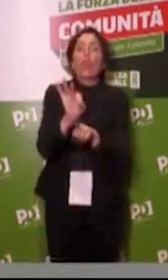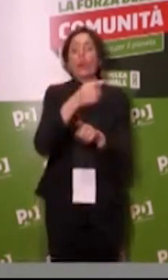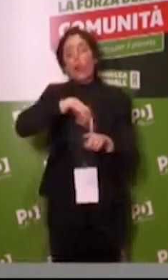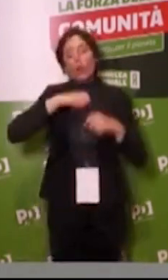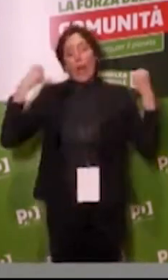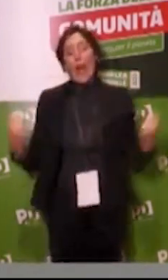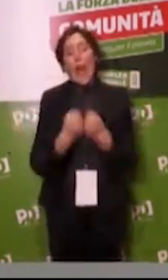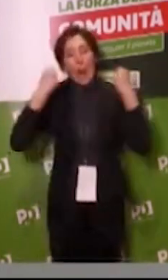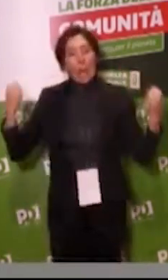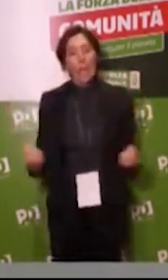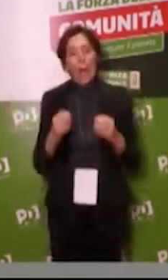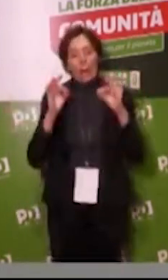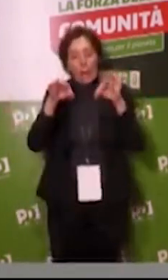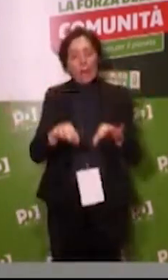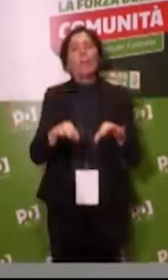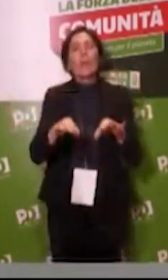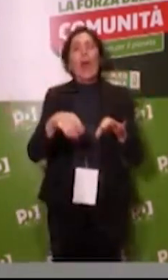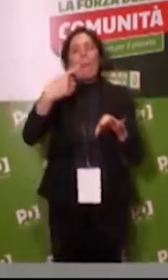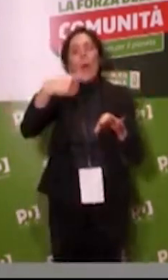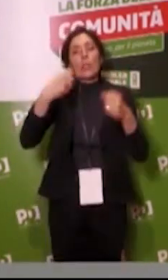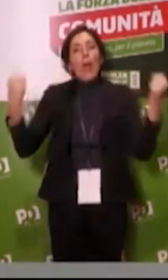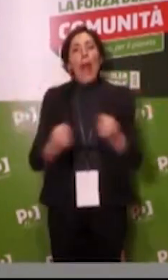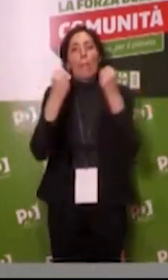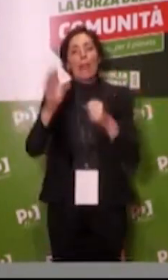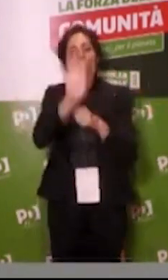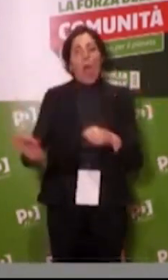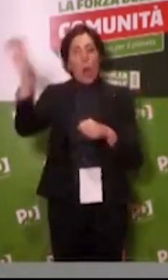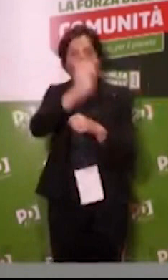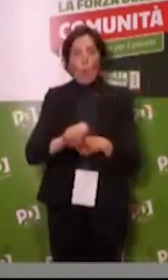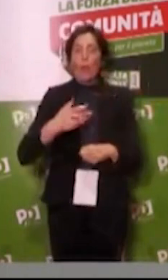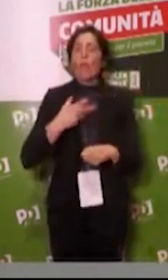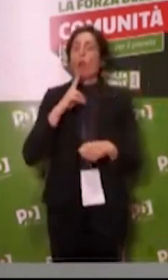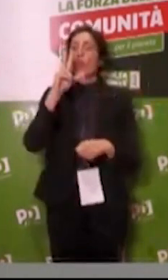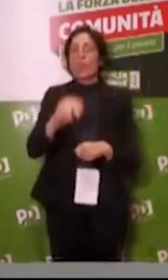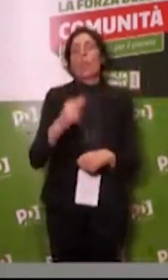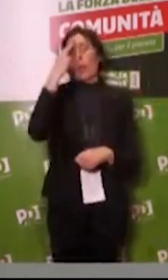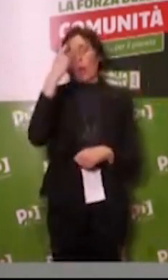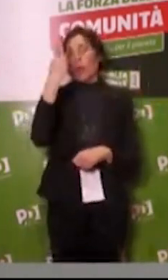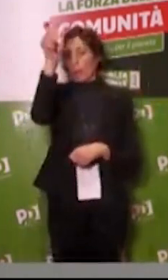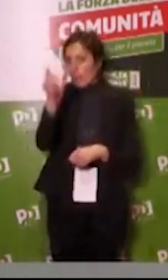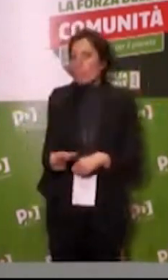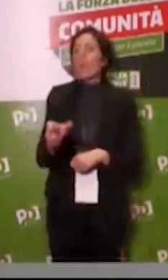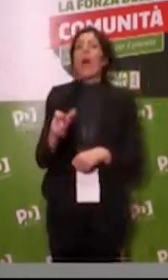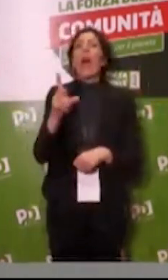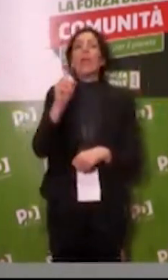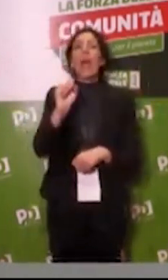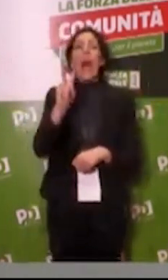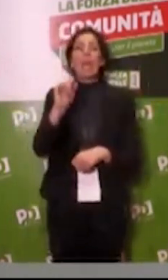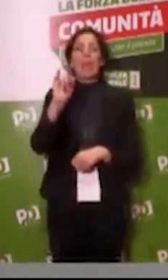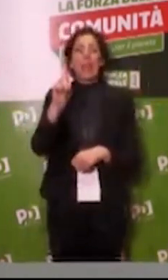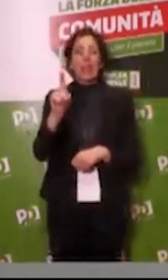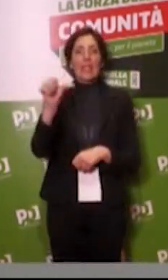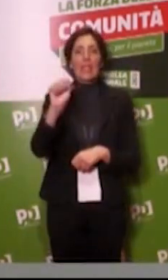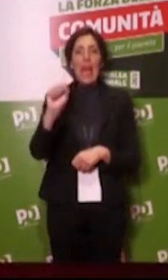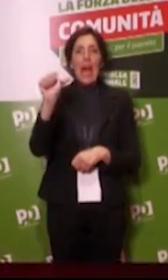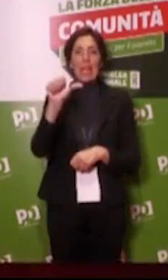verso la prossima campagna per le europee lo voglio dire ricordando un amico David Sassoli che continua a